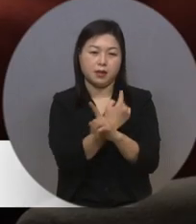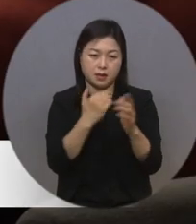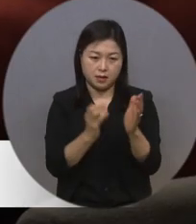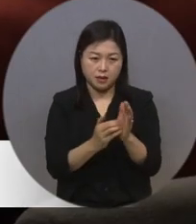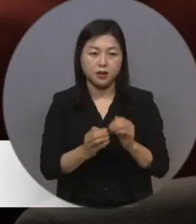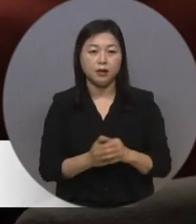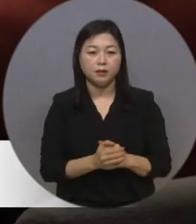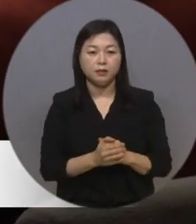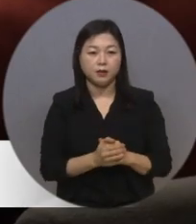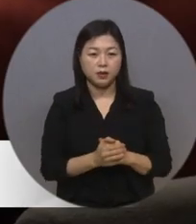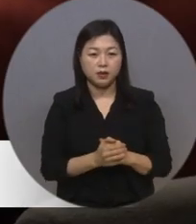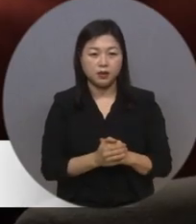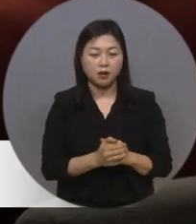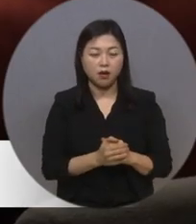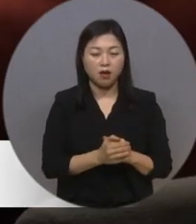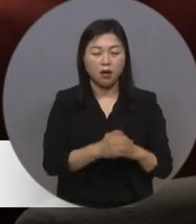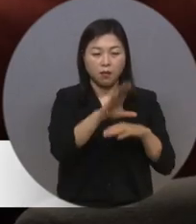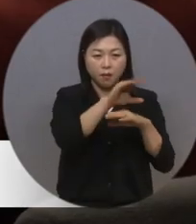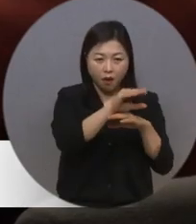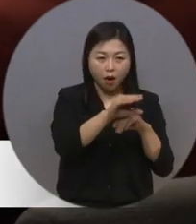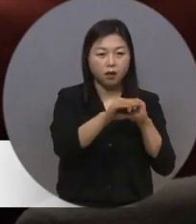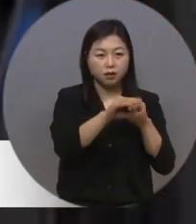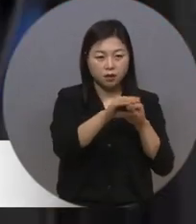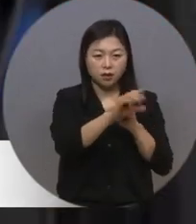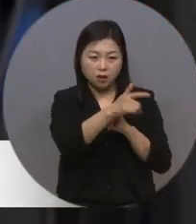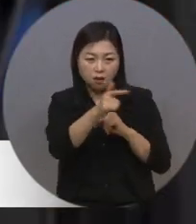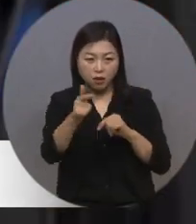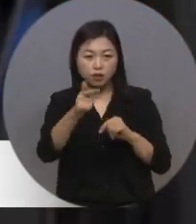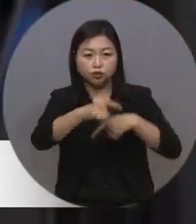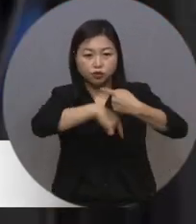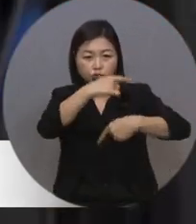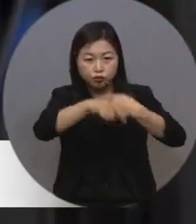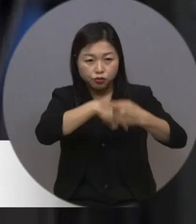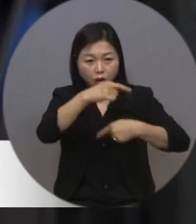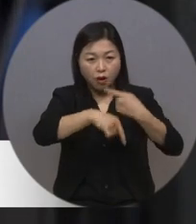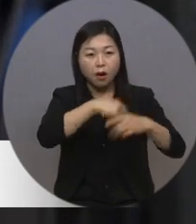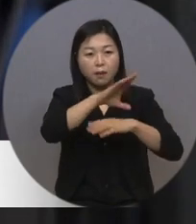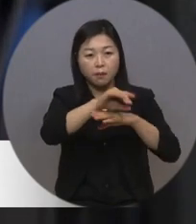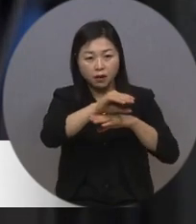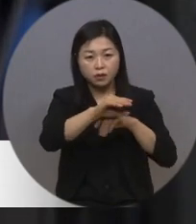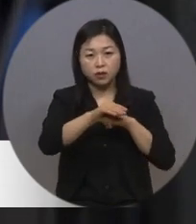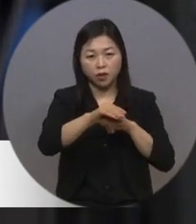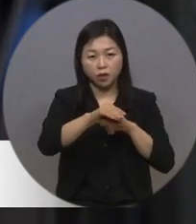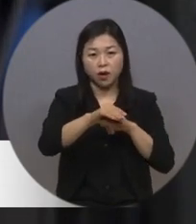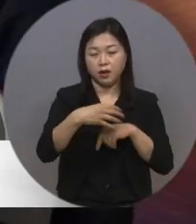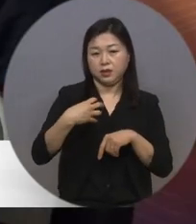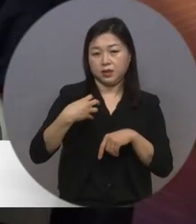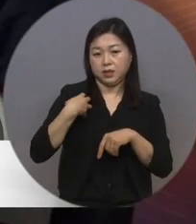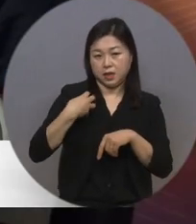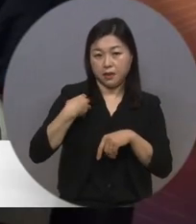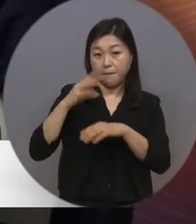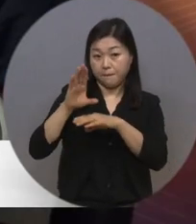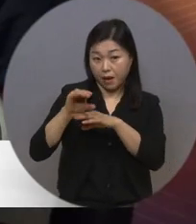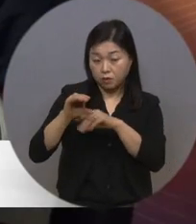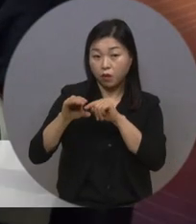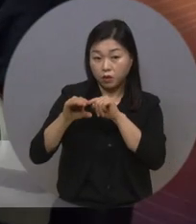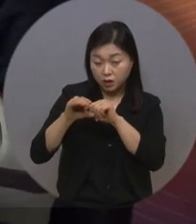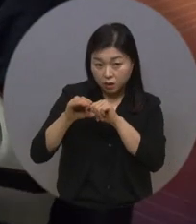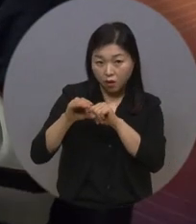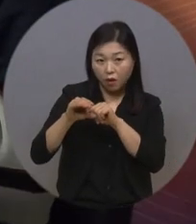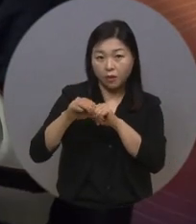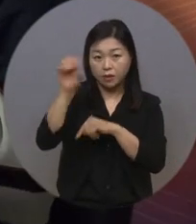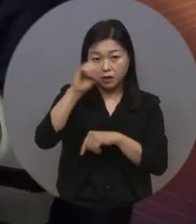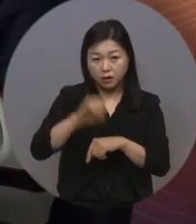종합편성방송, 보도전문채널의 수어방송 의무 편성 비율이 기존 5%에서 7%로